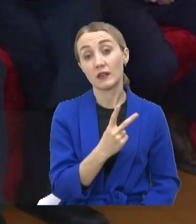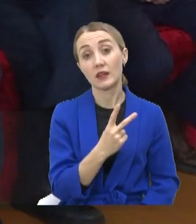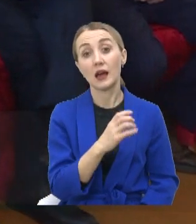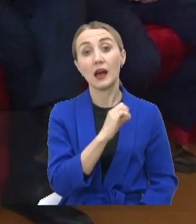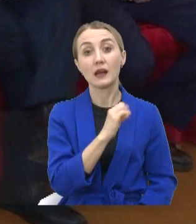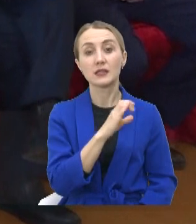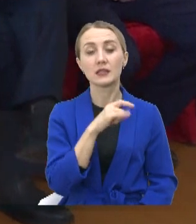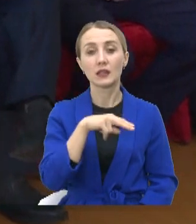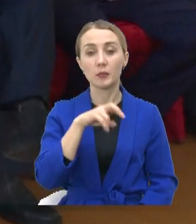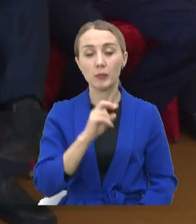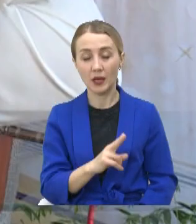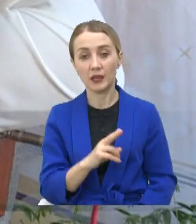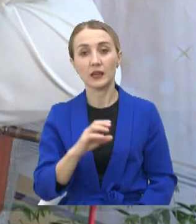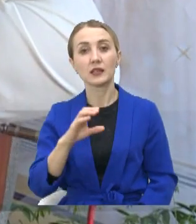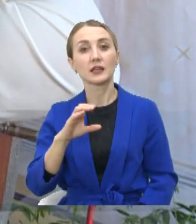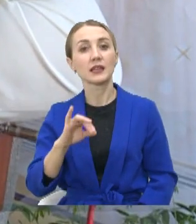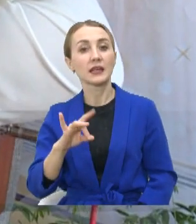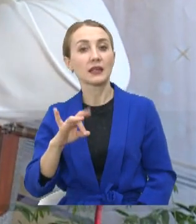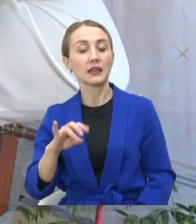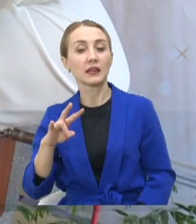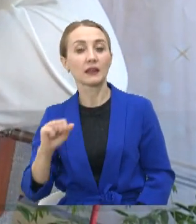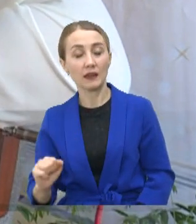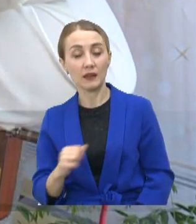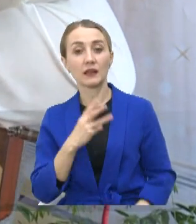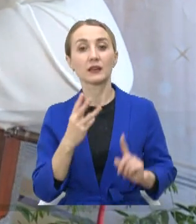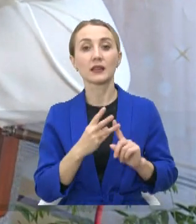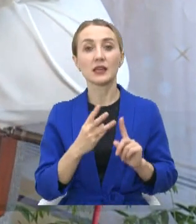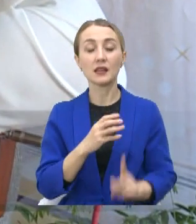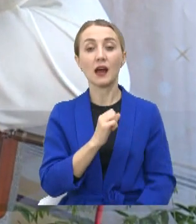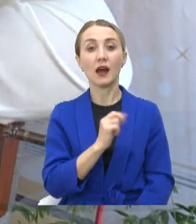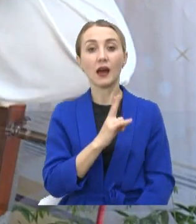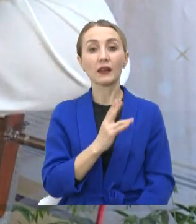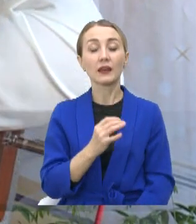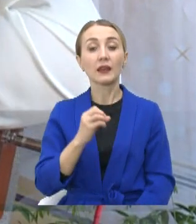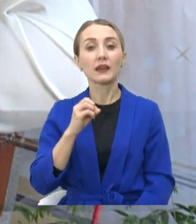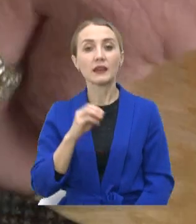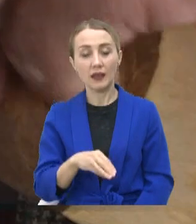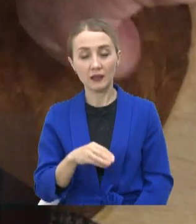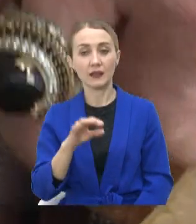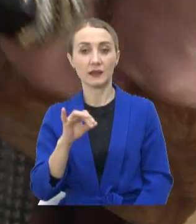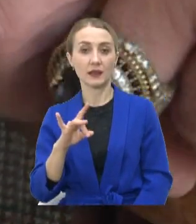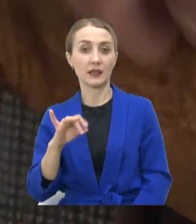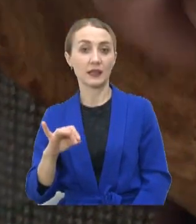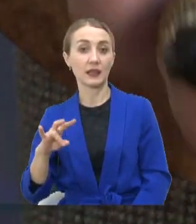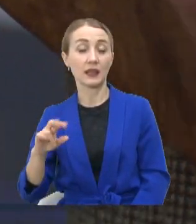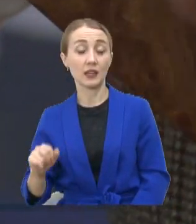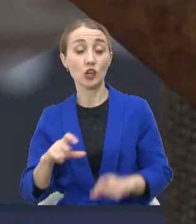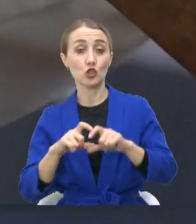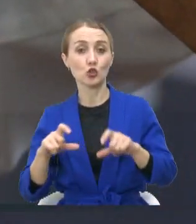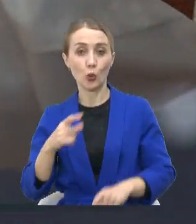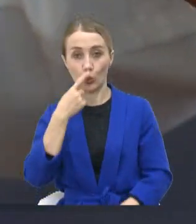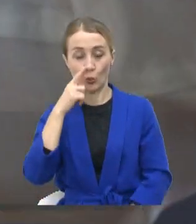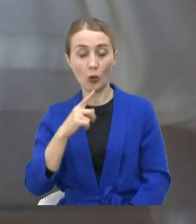Асылбек и Ирина Шилыкова. Третье место заняли Акния Бегаева из школы села Сейфулина и Арина Ивашова из школы номер